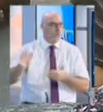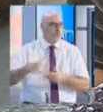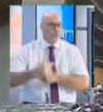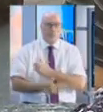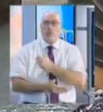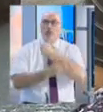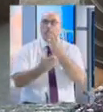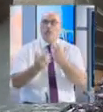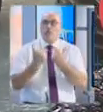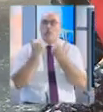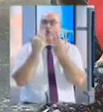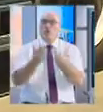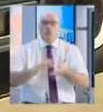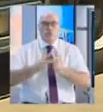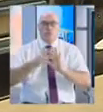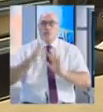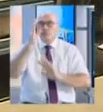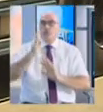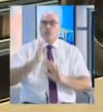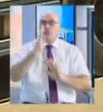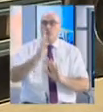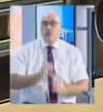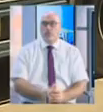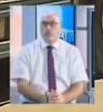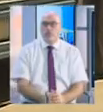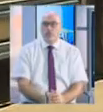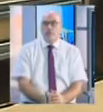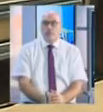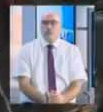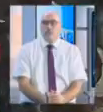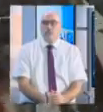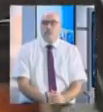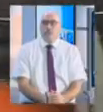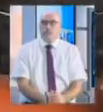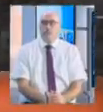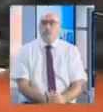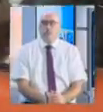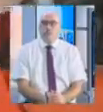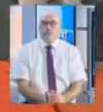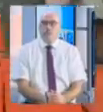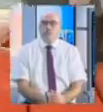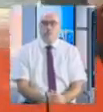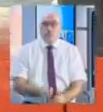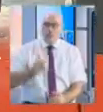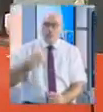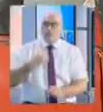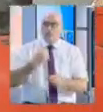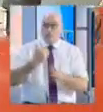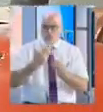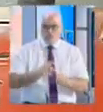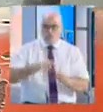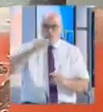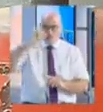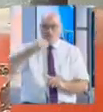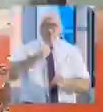نلحقوا لهم كل حاجه اللي يسحقوها. هما كيما راهم ينضروا احنا رانا نضروا، وان شاء الله احنا رانا معاهم اليوم وغدوه، وان شاء الله نخدموا